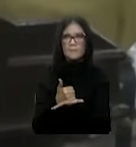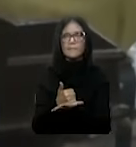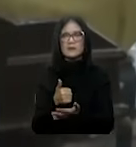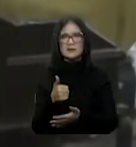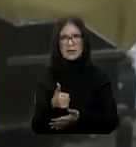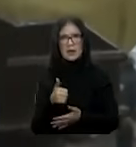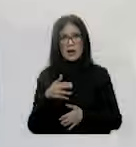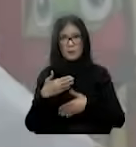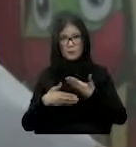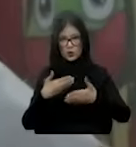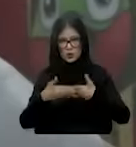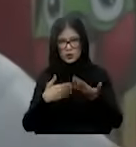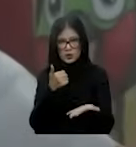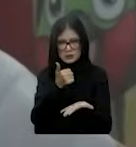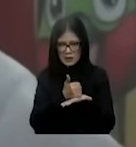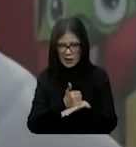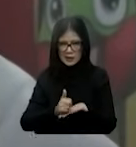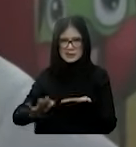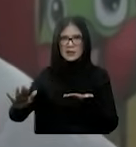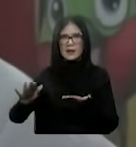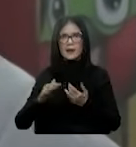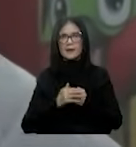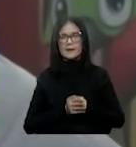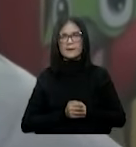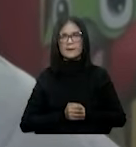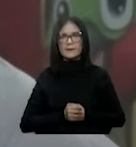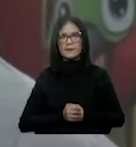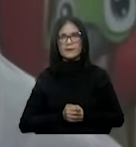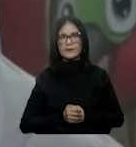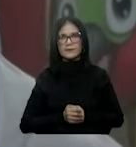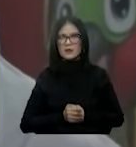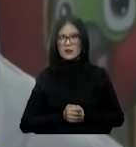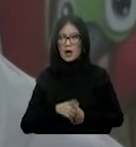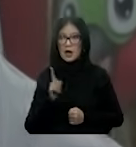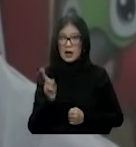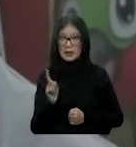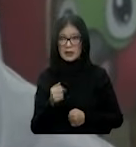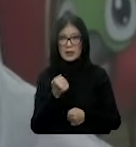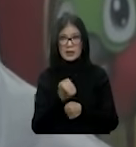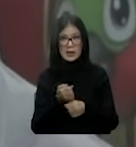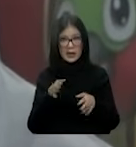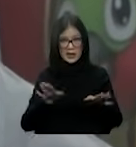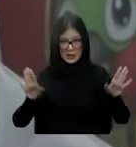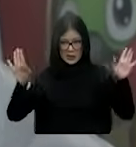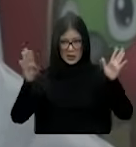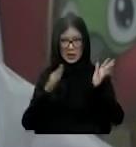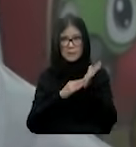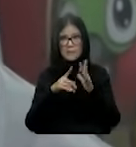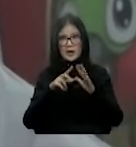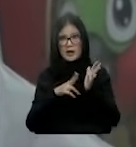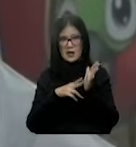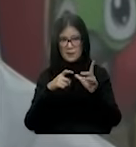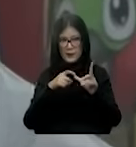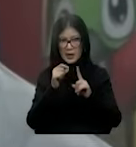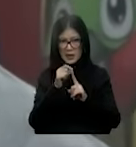kami jalankan dengan baik. Kami bersama-sama Gerindra, PAN, Demokrat, PSB,